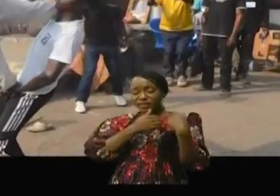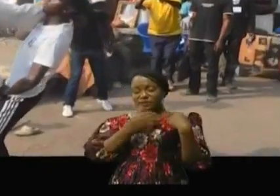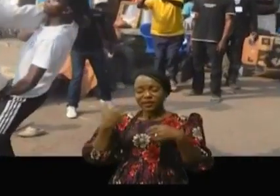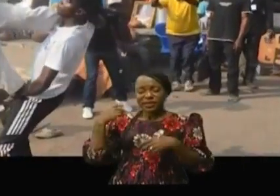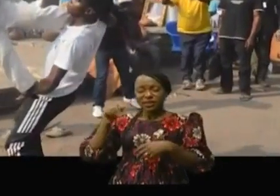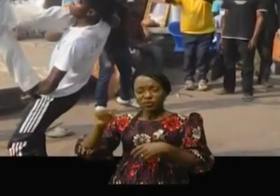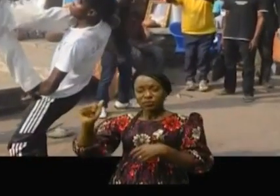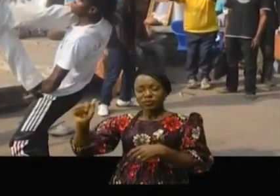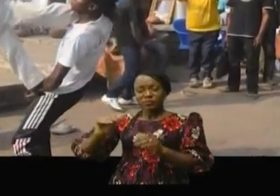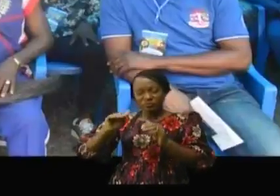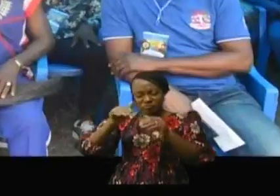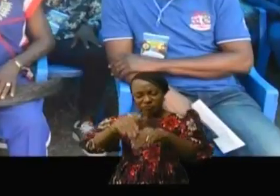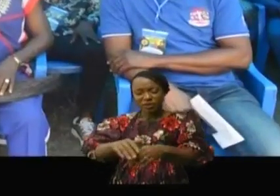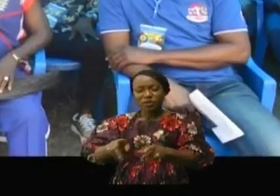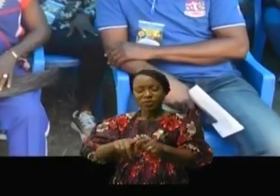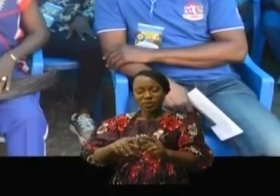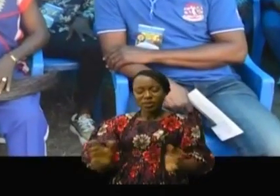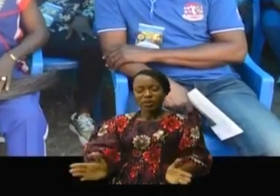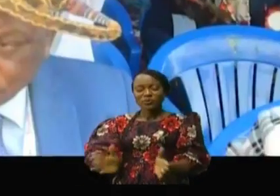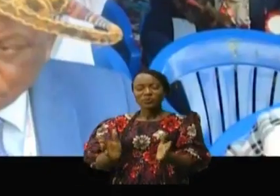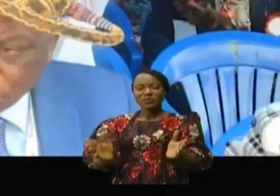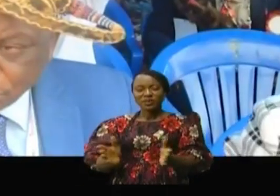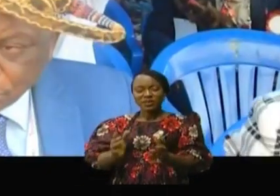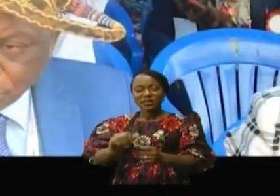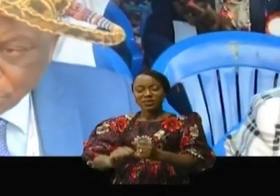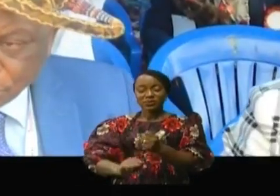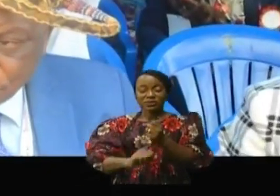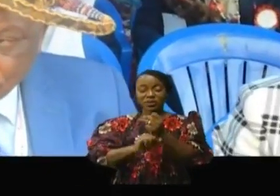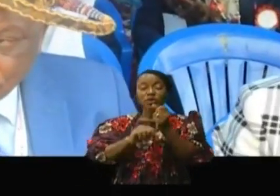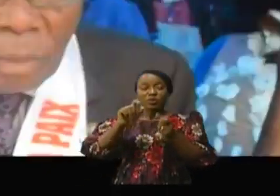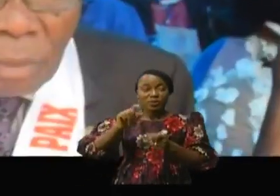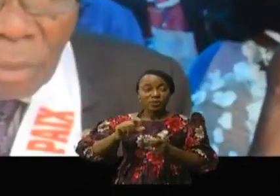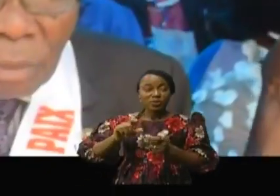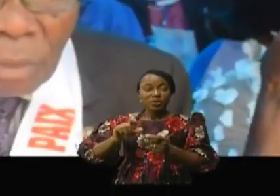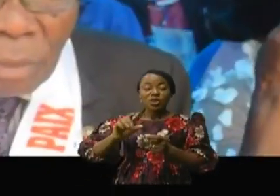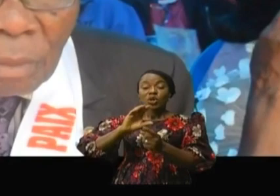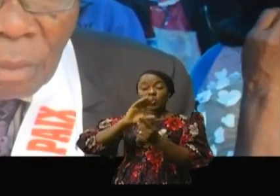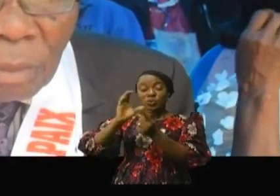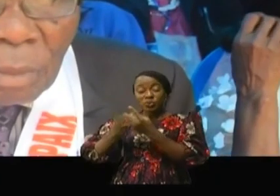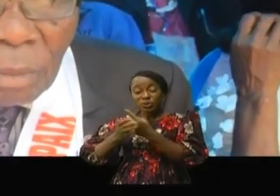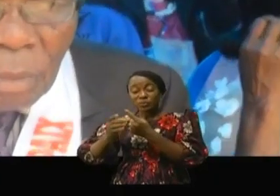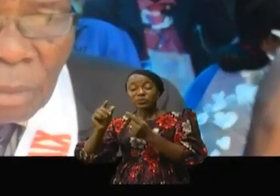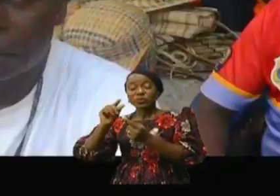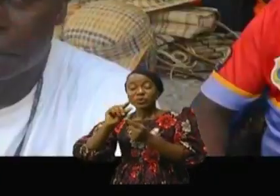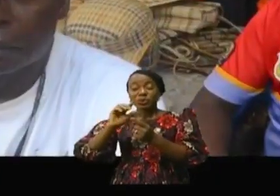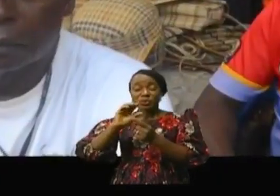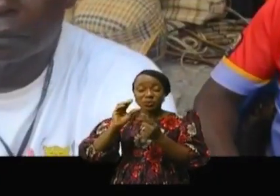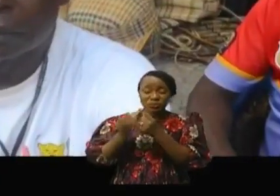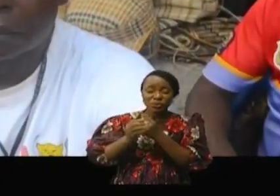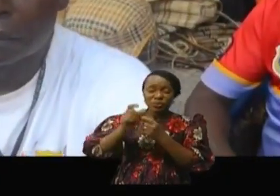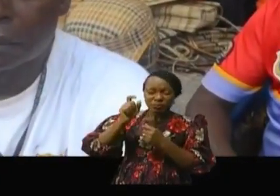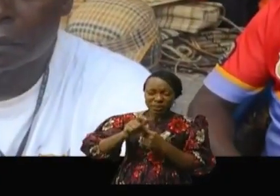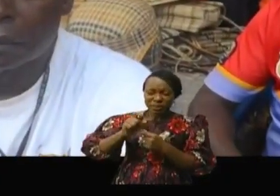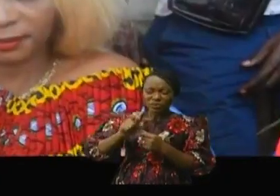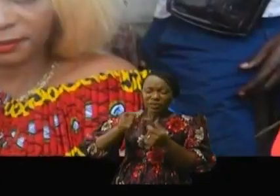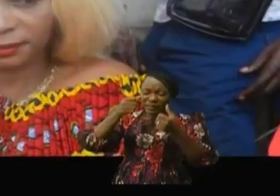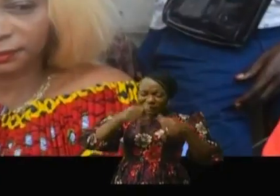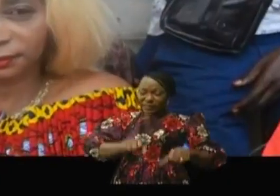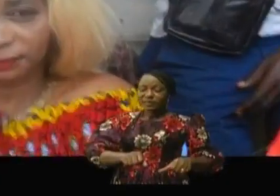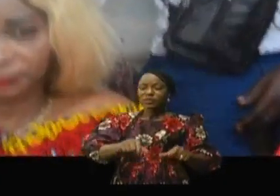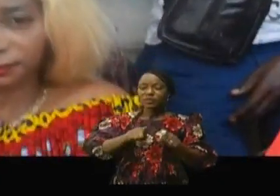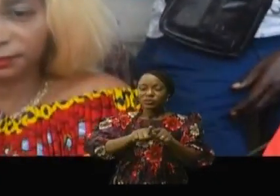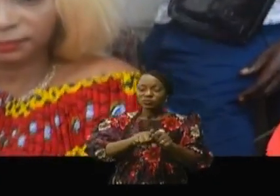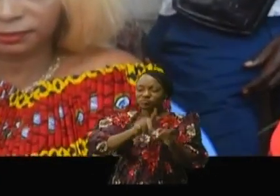cesse d'encourager et de soutenir que les coutumes et cultures de la RDC restent en grande partie préservées par